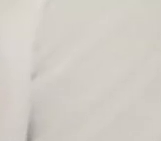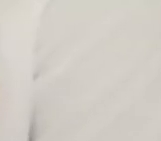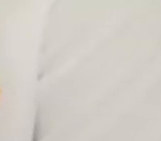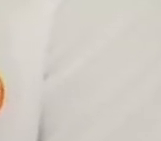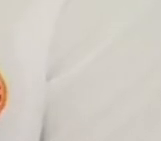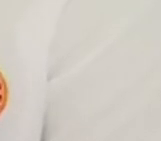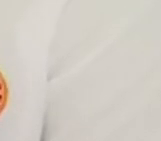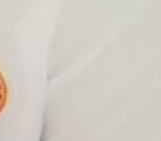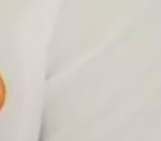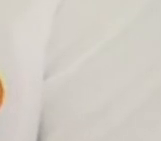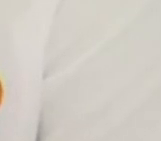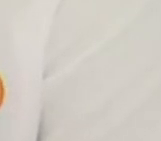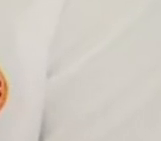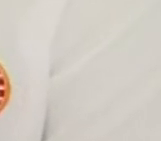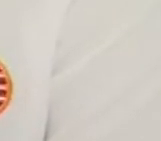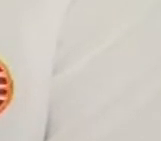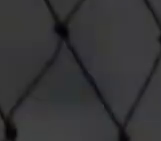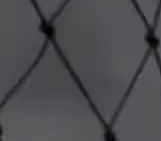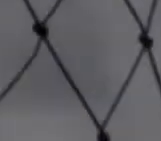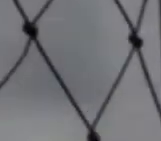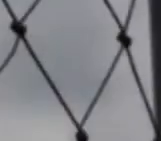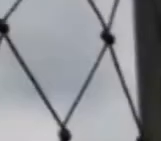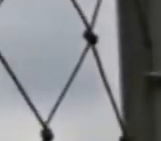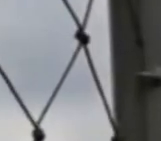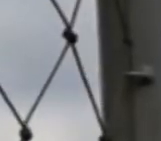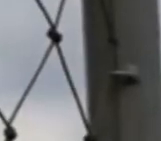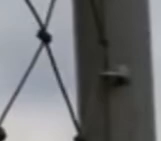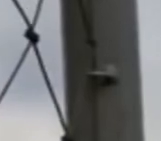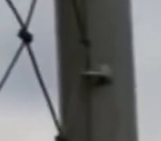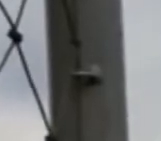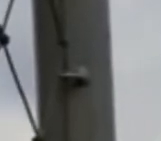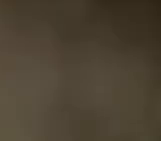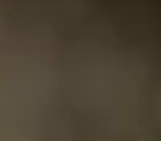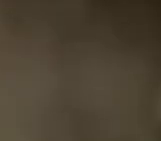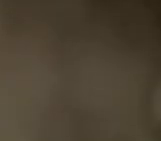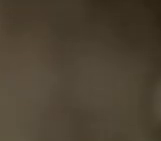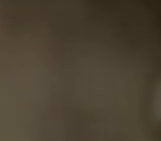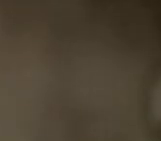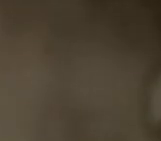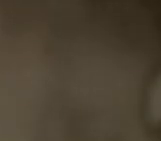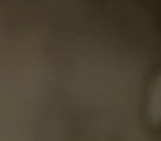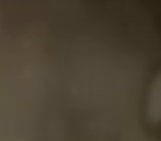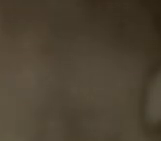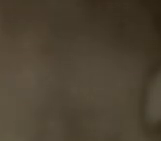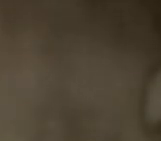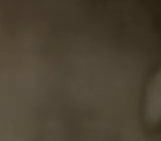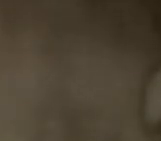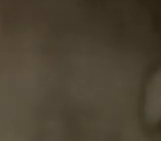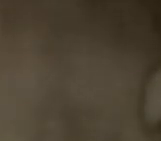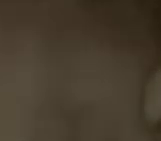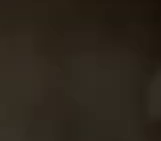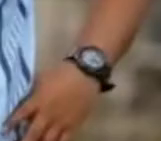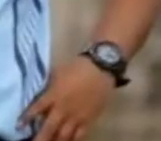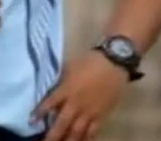Di pesantren itu, mungkin sebelum saya di pesantren, saya sudah punya basic sepak bola ya, karena di Villa 2000, saya